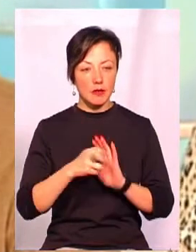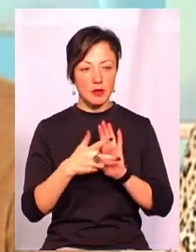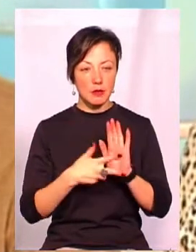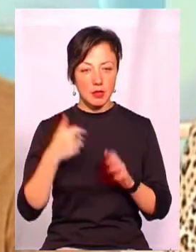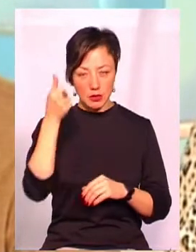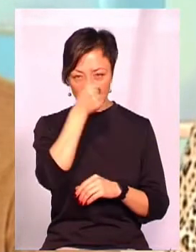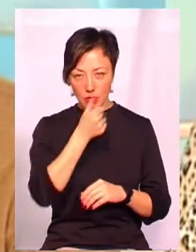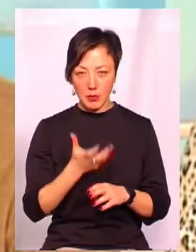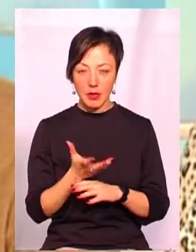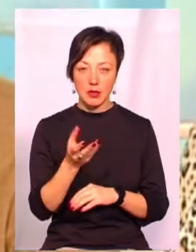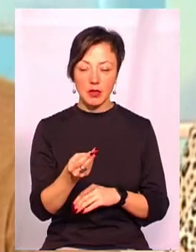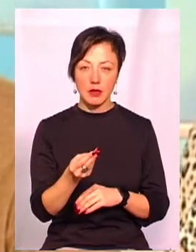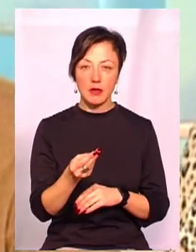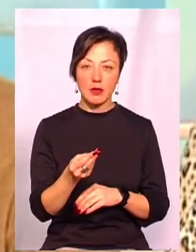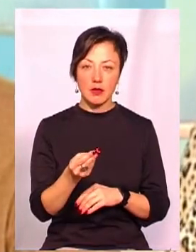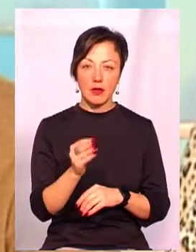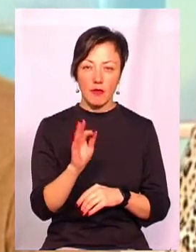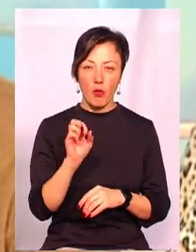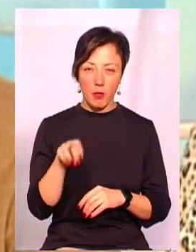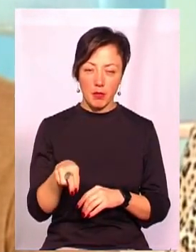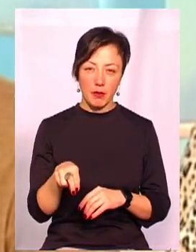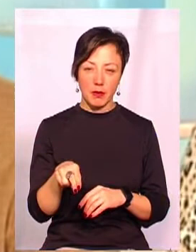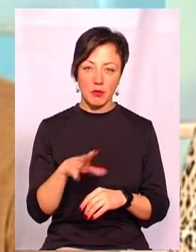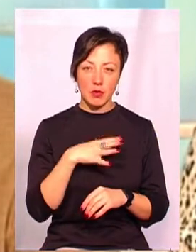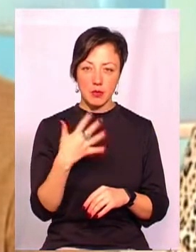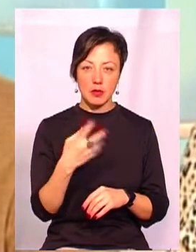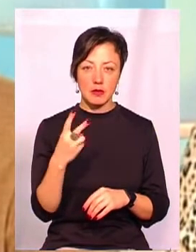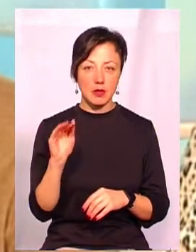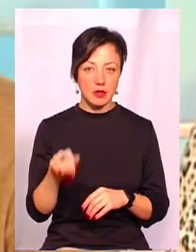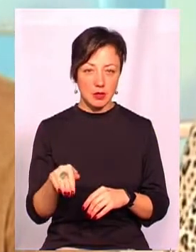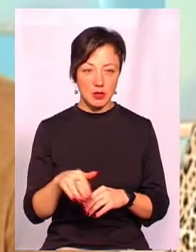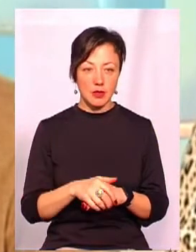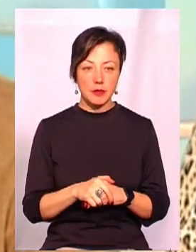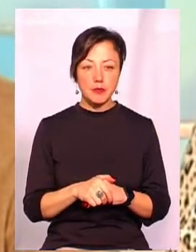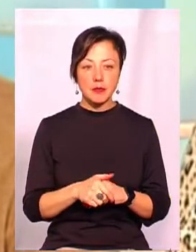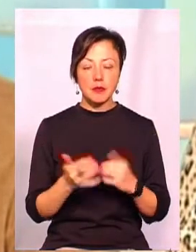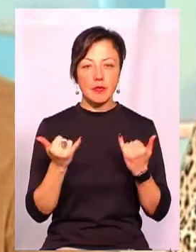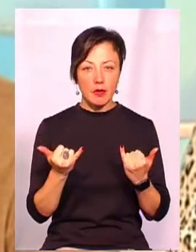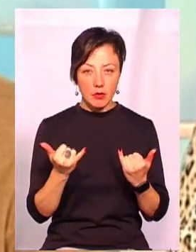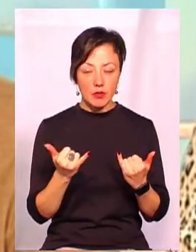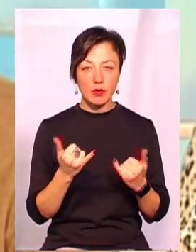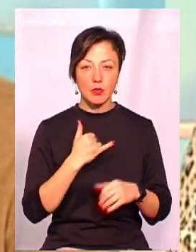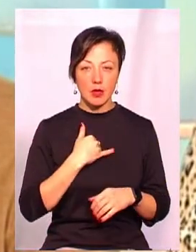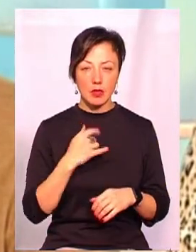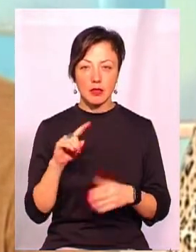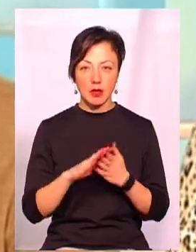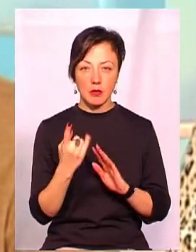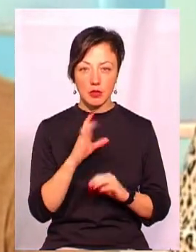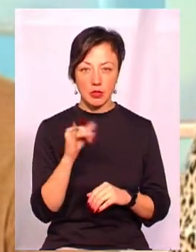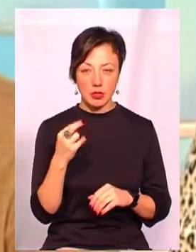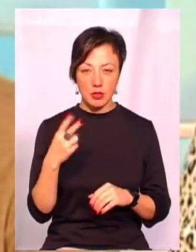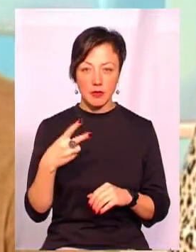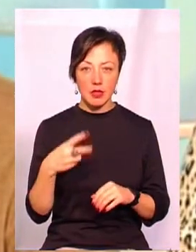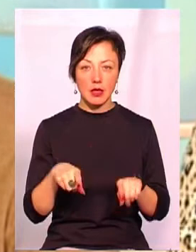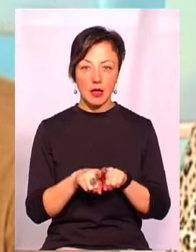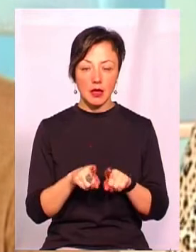2018 року платників фізичних осіб було в цілому 52 тисячі. А сьогодні в нас станом на 1 січня